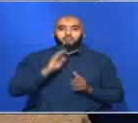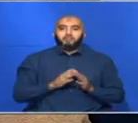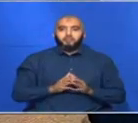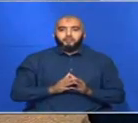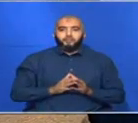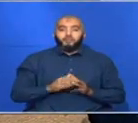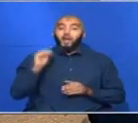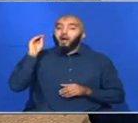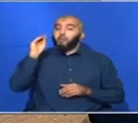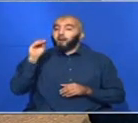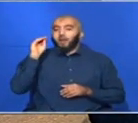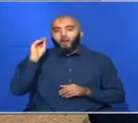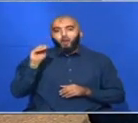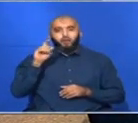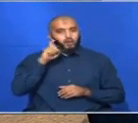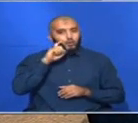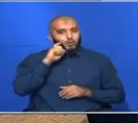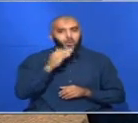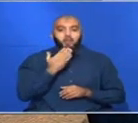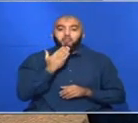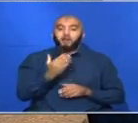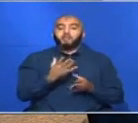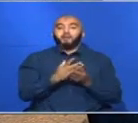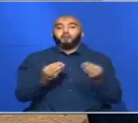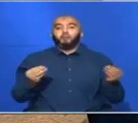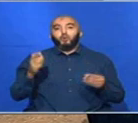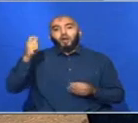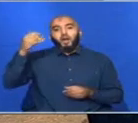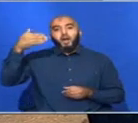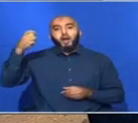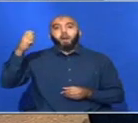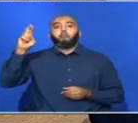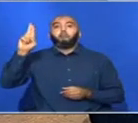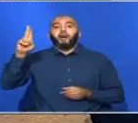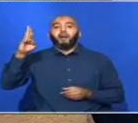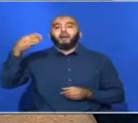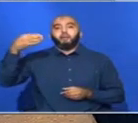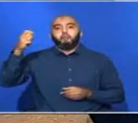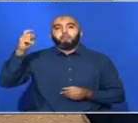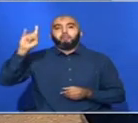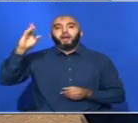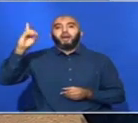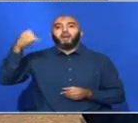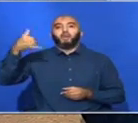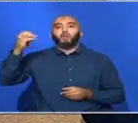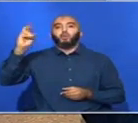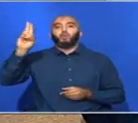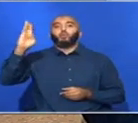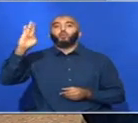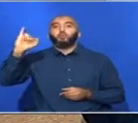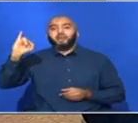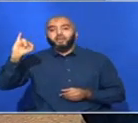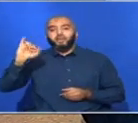بارك الله فيكم واحسن الله اليكم صاحب الفضيله شيخنا استاذنا وبركتنا عمر محجوبي على هذه الكلمات وانت